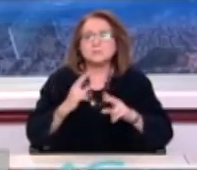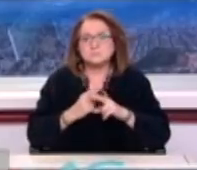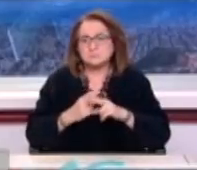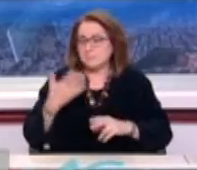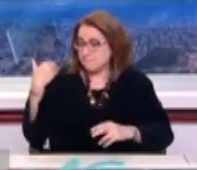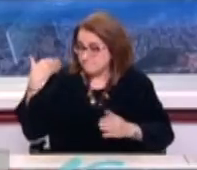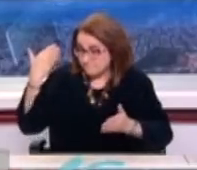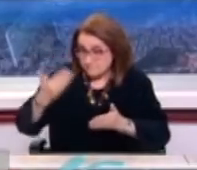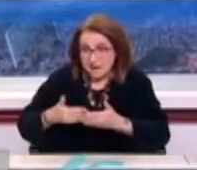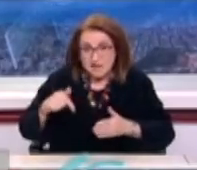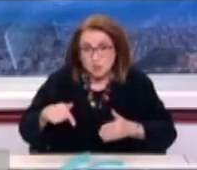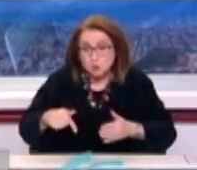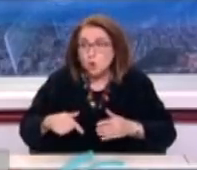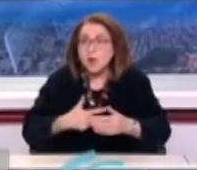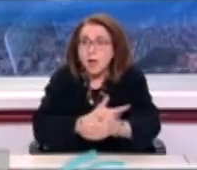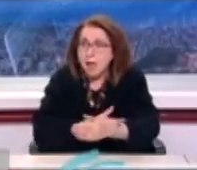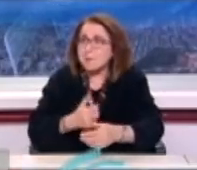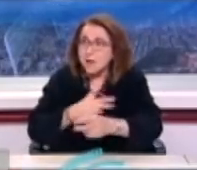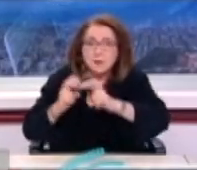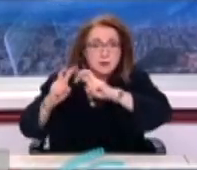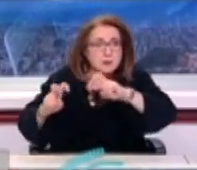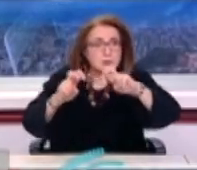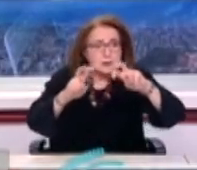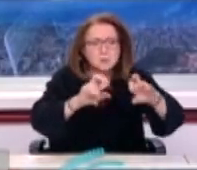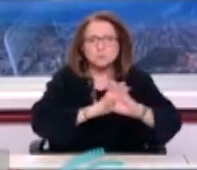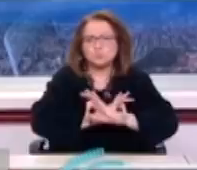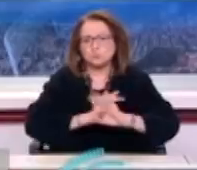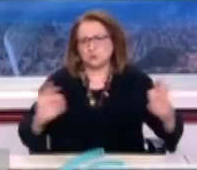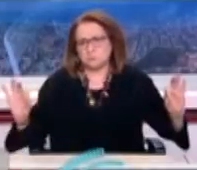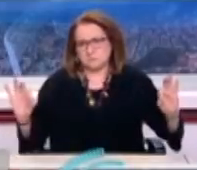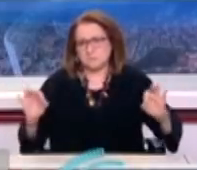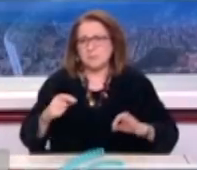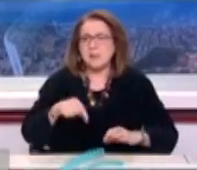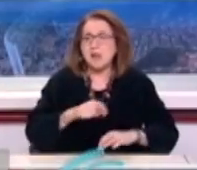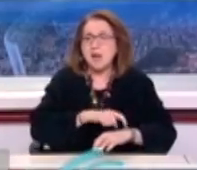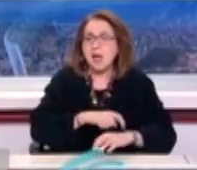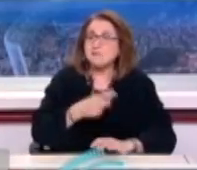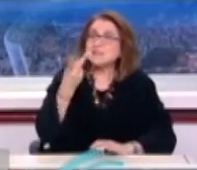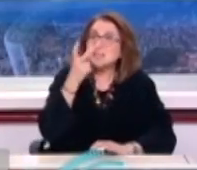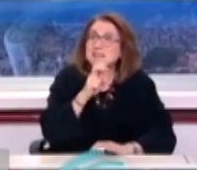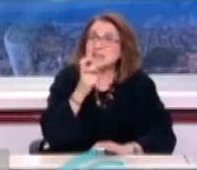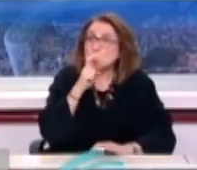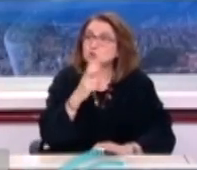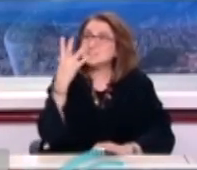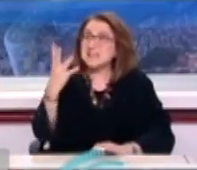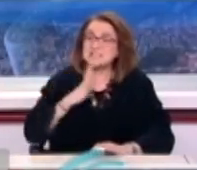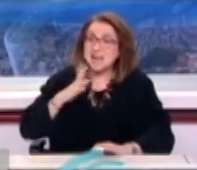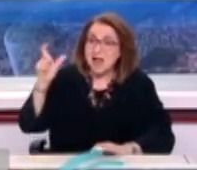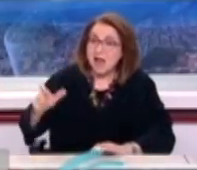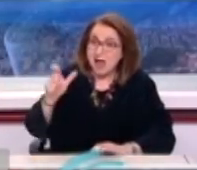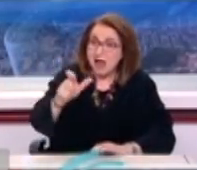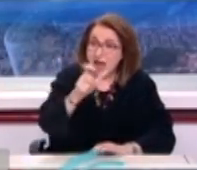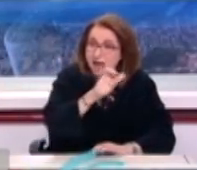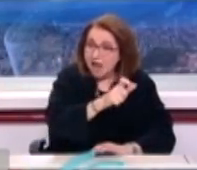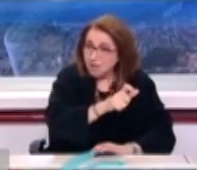είχαμε αποτελέσματα, αλλά ως ανεμένετο, 21 από τις 24 ελεγχθέντες βρέθηκαν θετικοί. Είναι